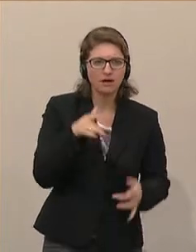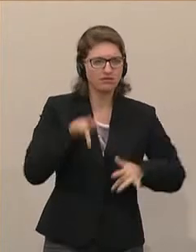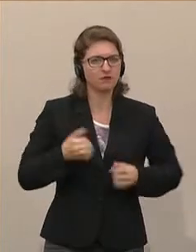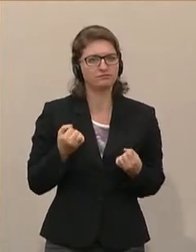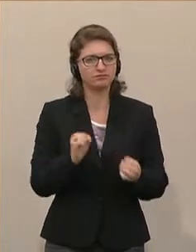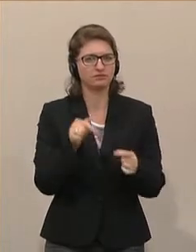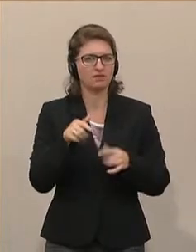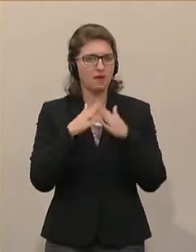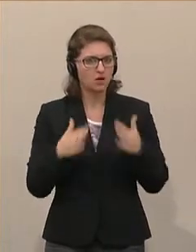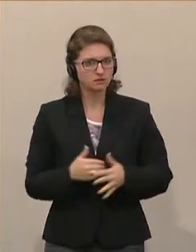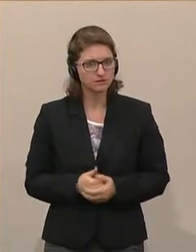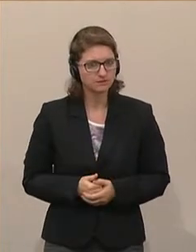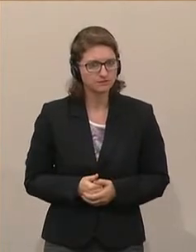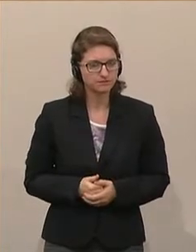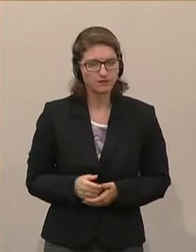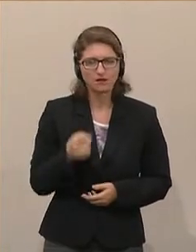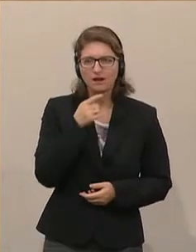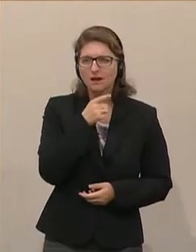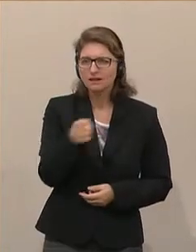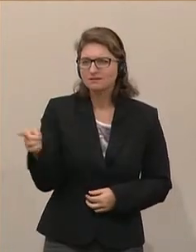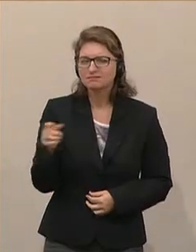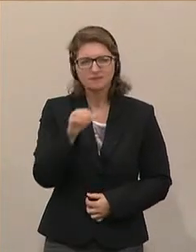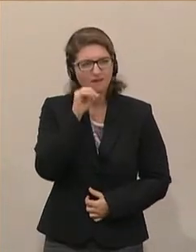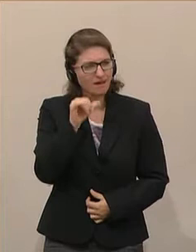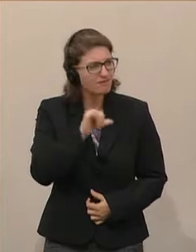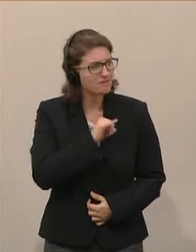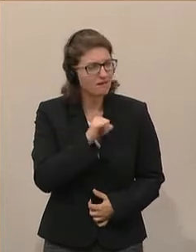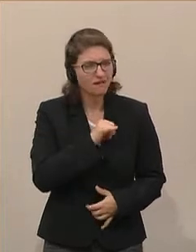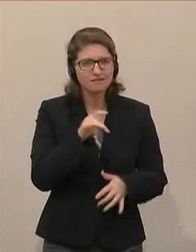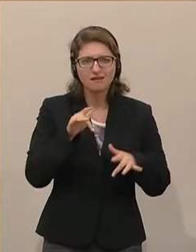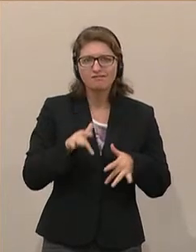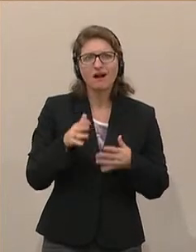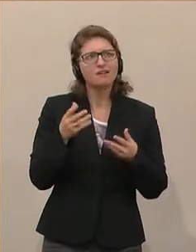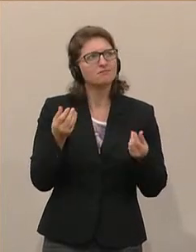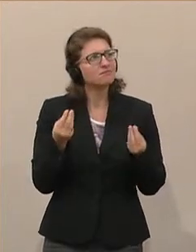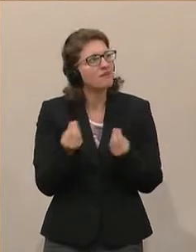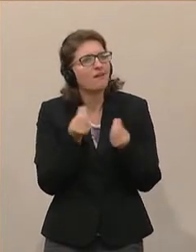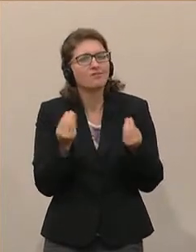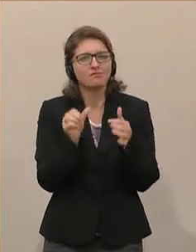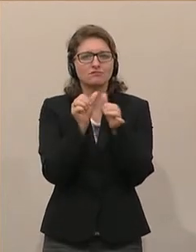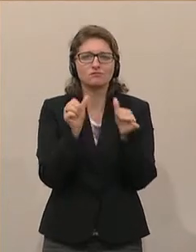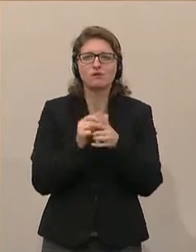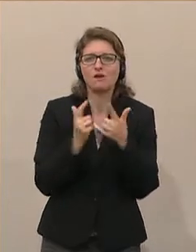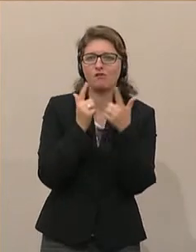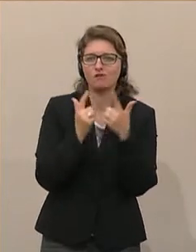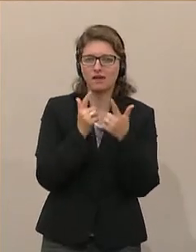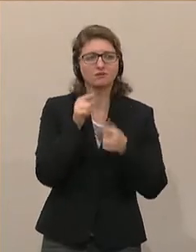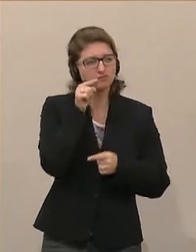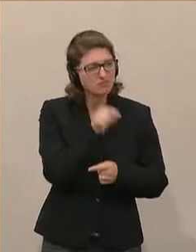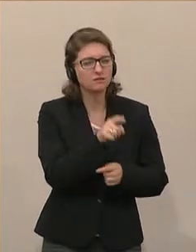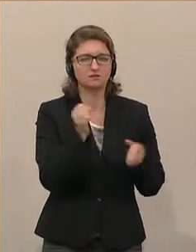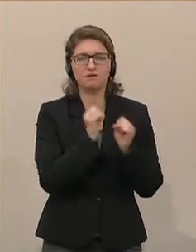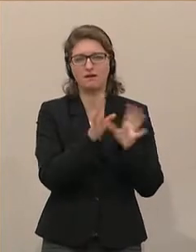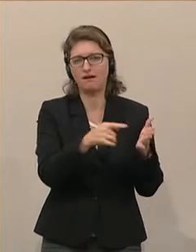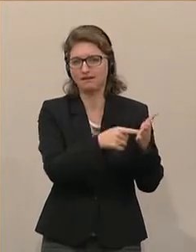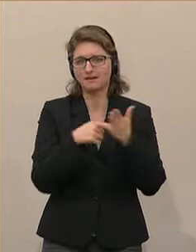Sie haben überhaupt kein Interesse an irgendeiner Form der Aufklärung. Das haben Sie hier klar und deutlich